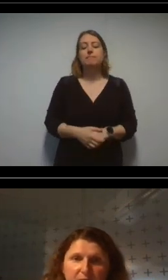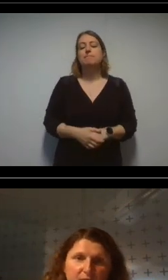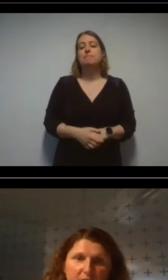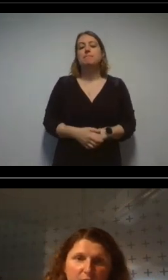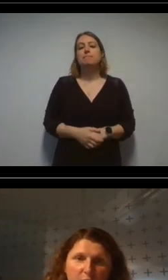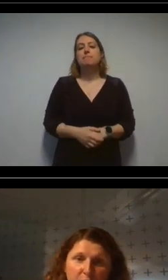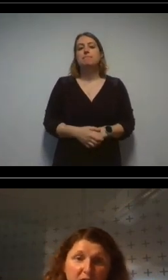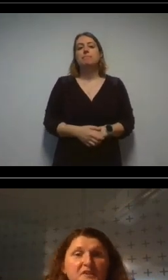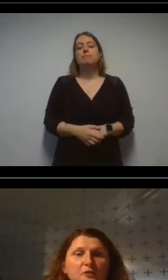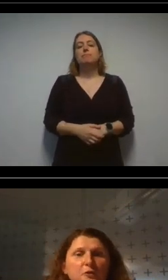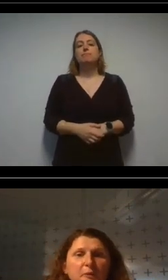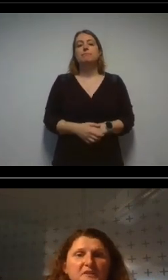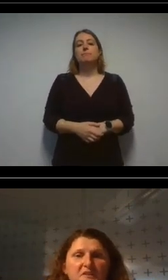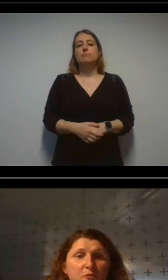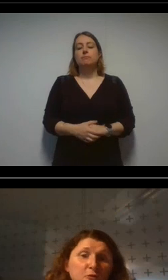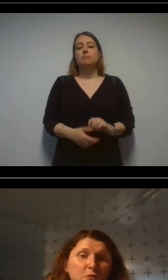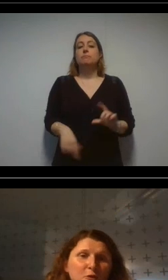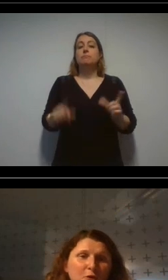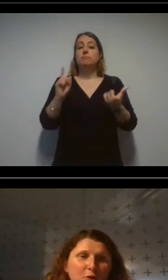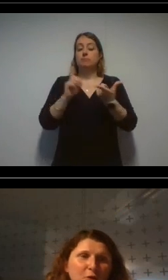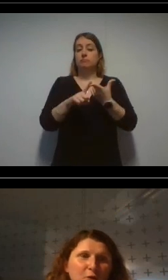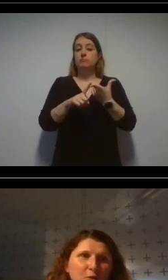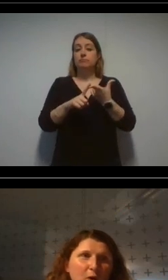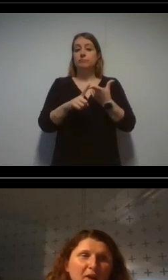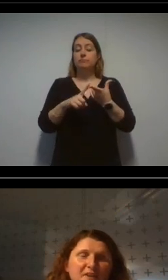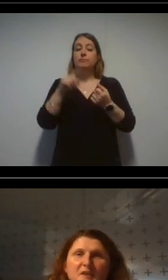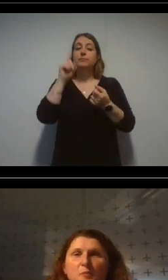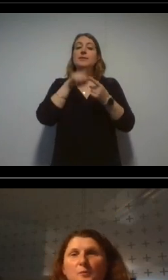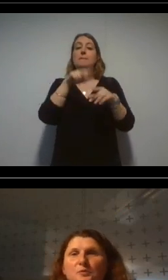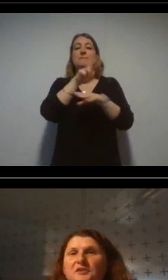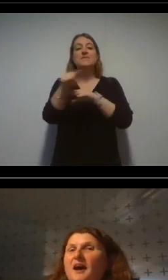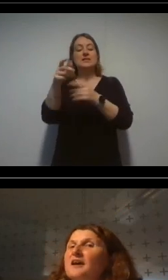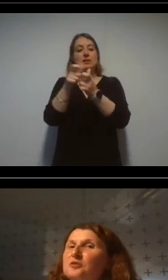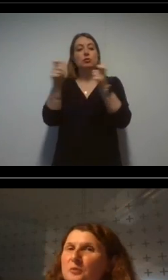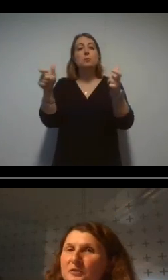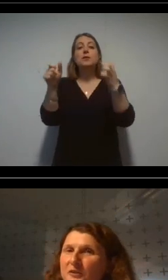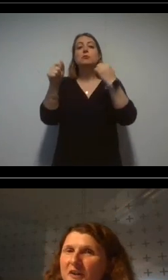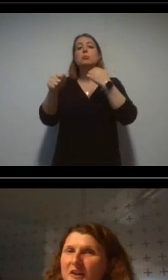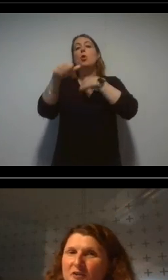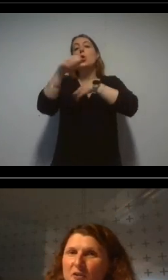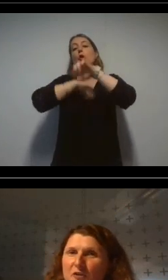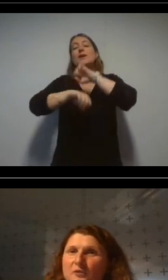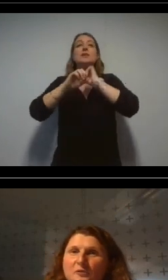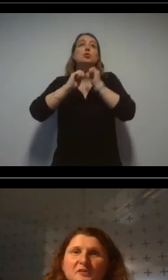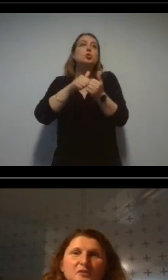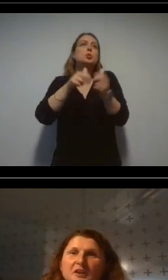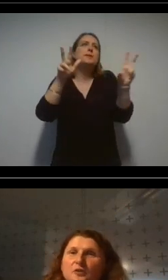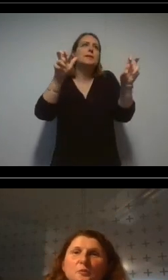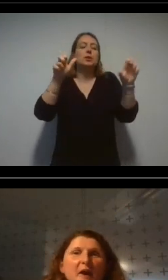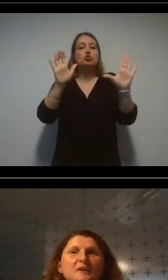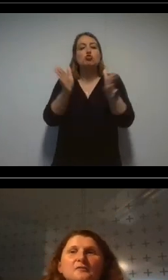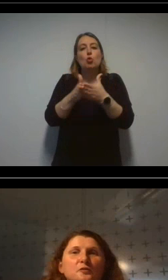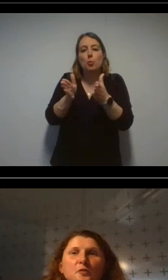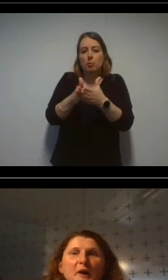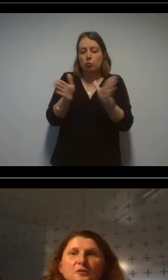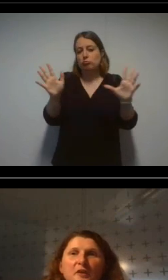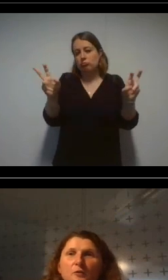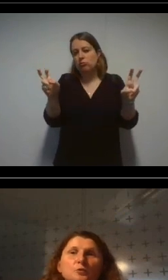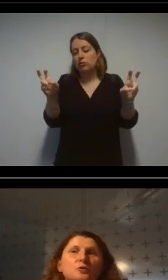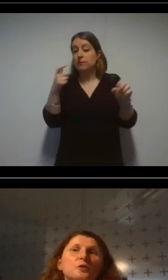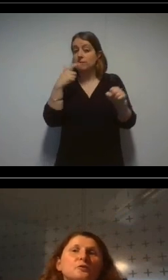que pour les visites d'entreprise qui sont du coup organisables un peu plus à la demande, j'entends, donc ça veut dire que pareil,